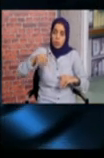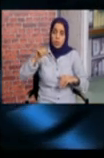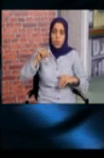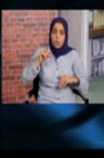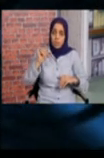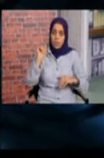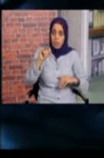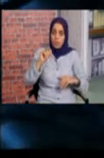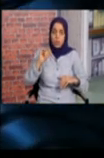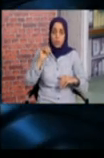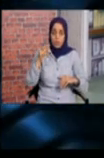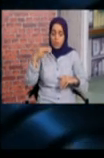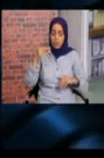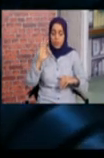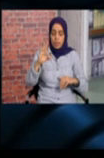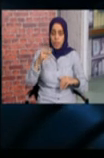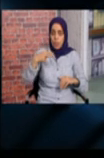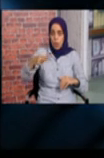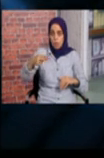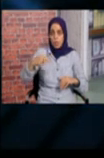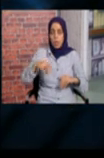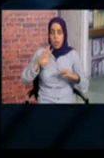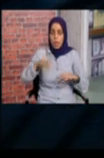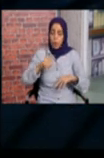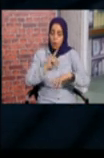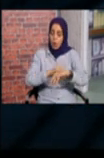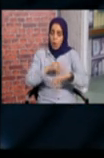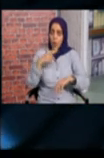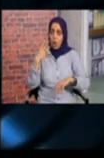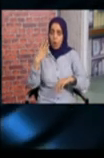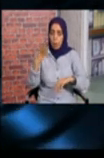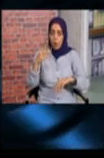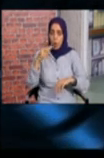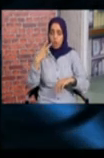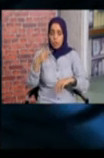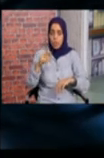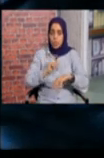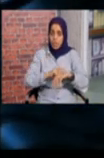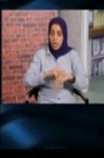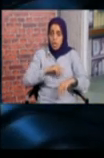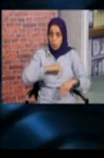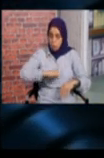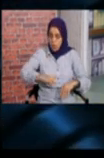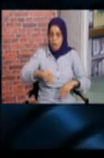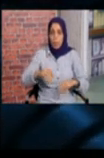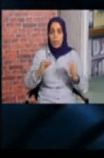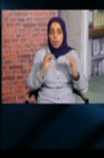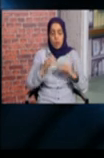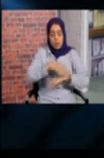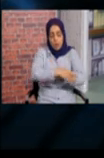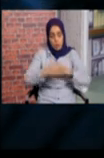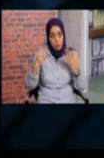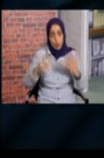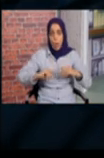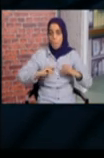16023. الخط ده او الرقم ده بيشتغل على مدار ال 24 ساعه طوال ايام الاسبوع، بنقدر من خلاله ان احنا نجاوب على